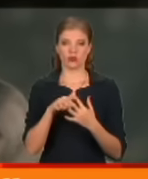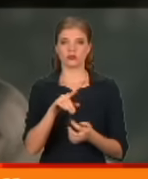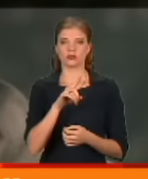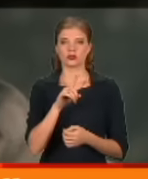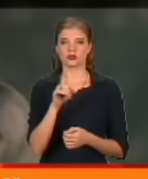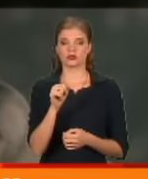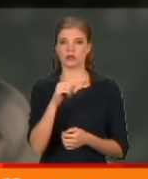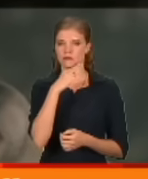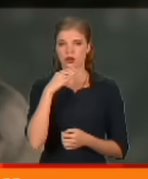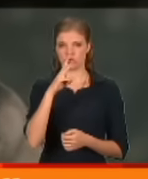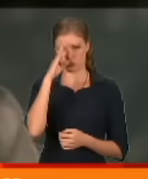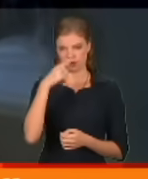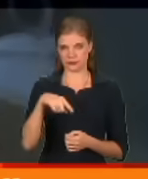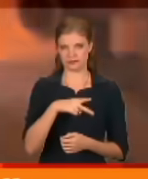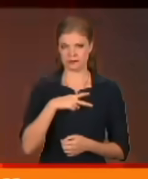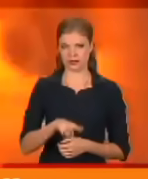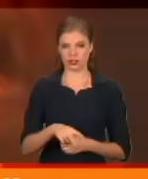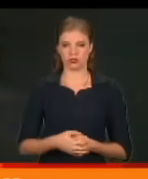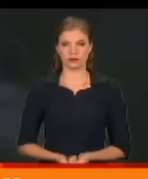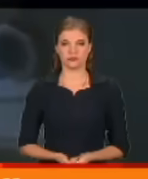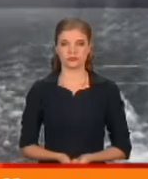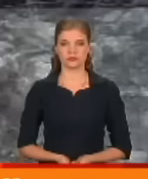мене багато хлопців згинуло.